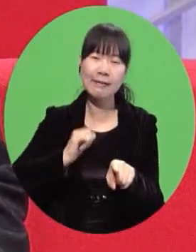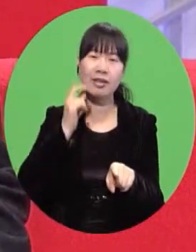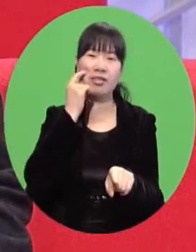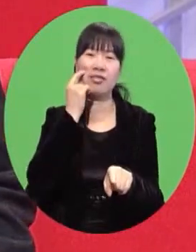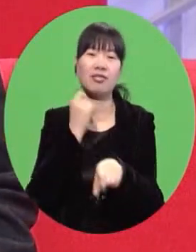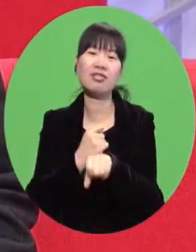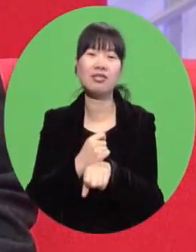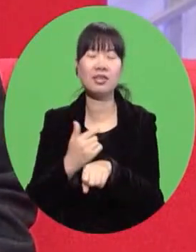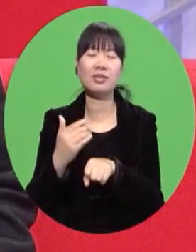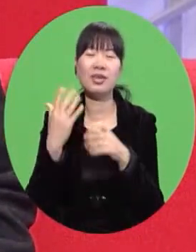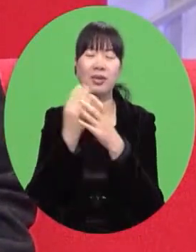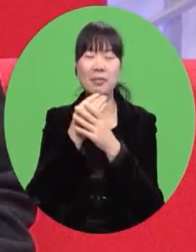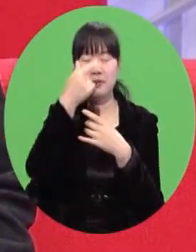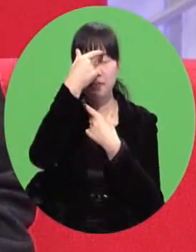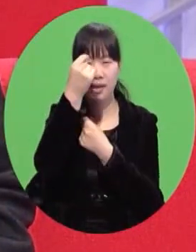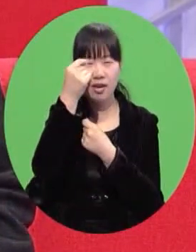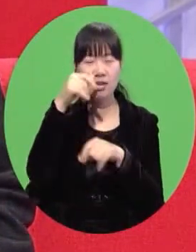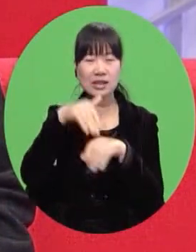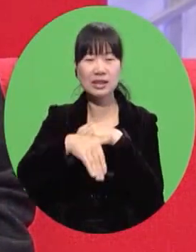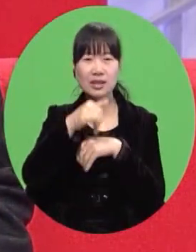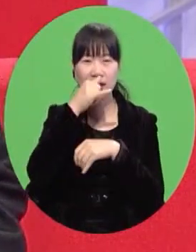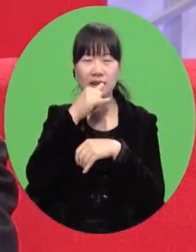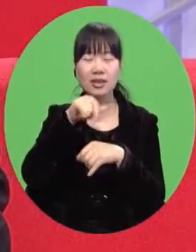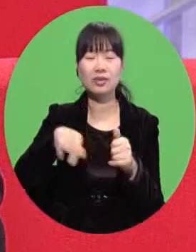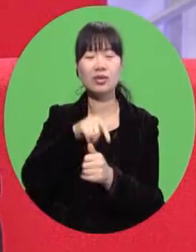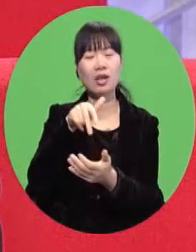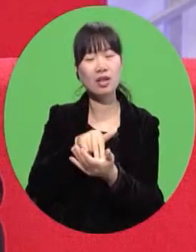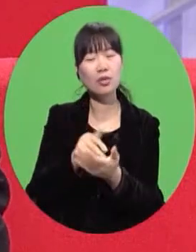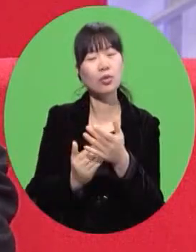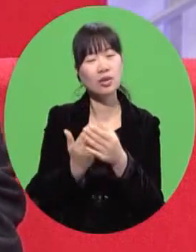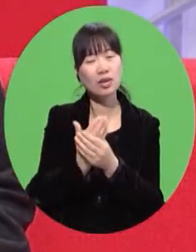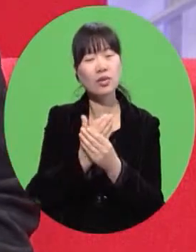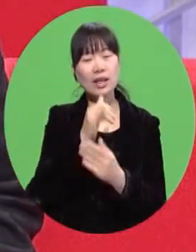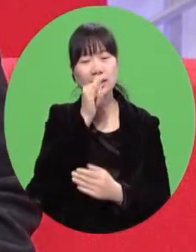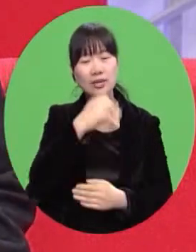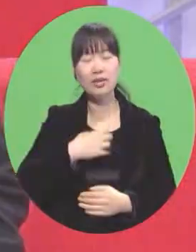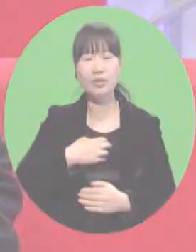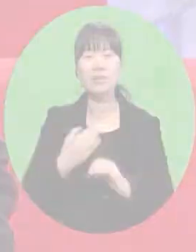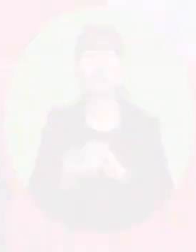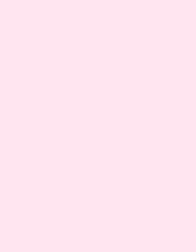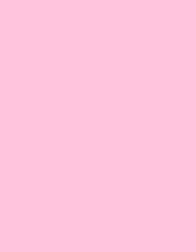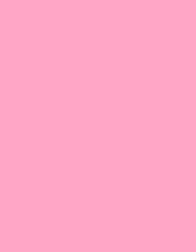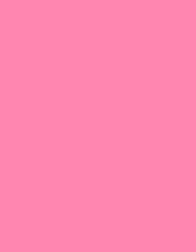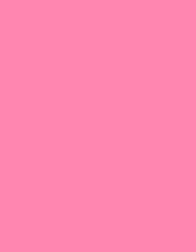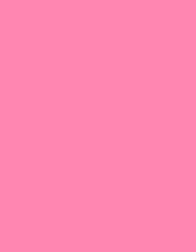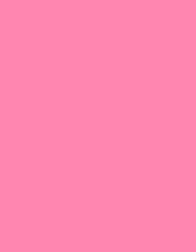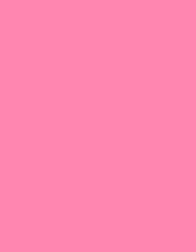약간 좀 완벽주의적이고 좀 그런 상황이 좀 생길 수도 있지 않을까 네. 하는 염려를 미리 해봅니다.